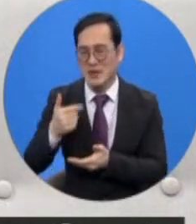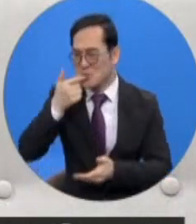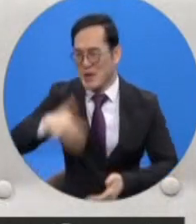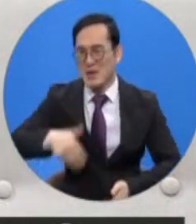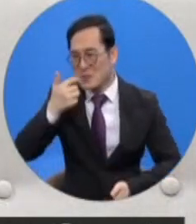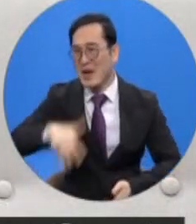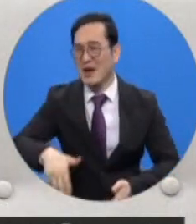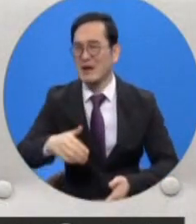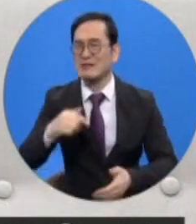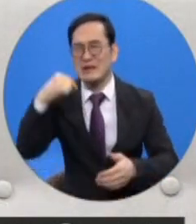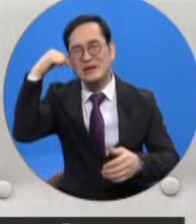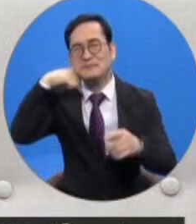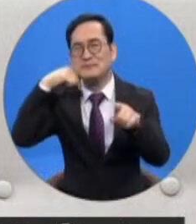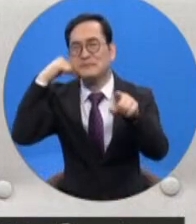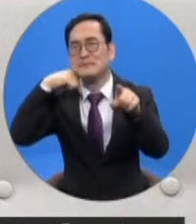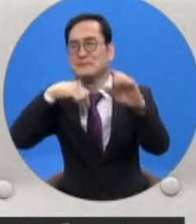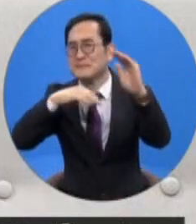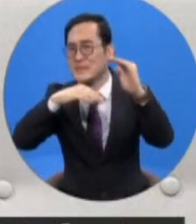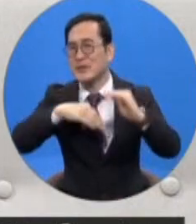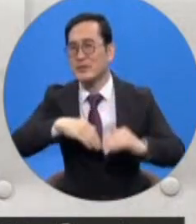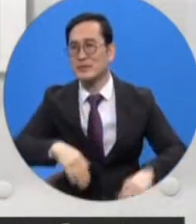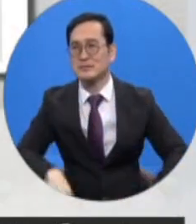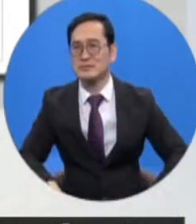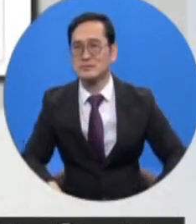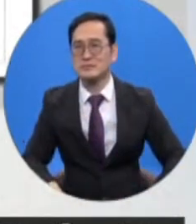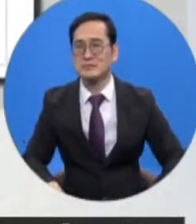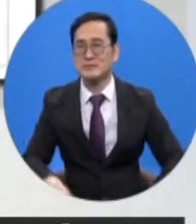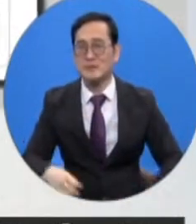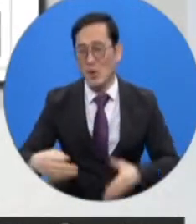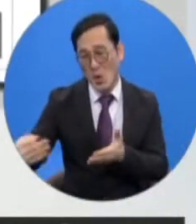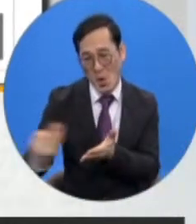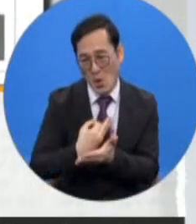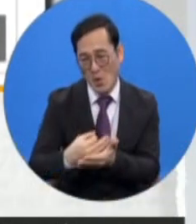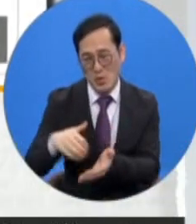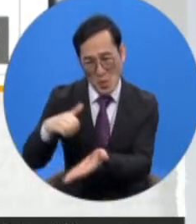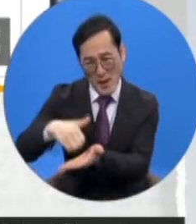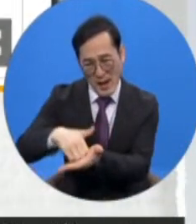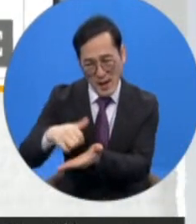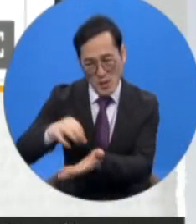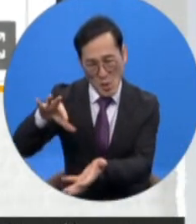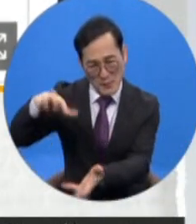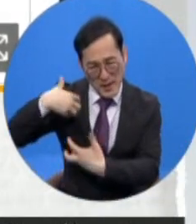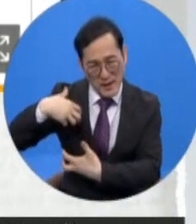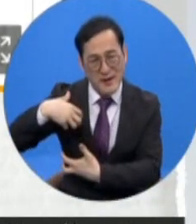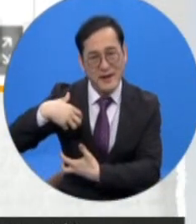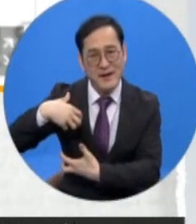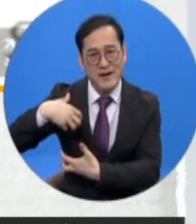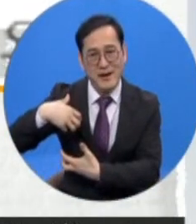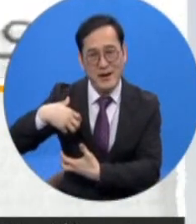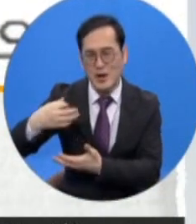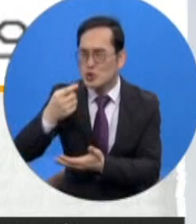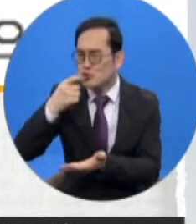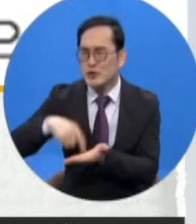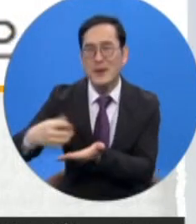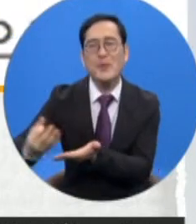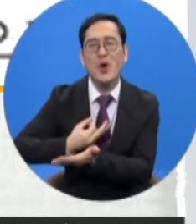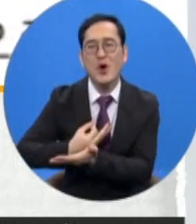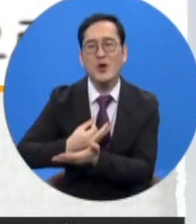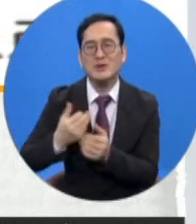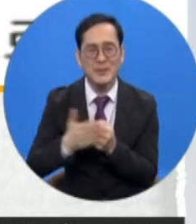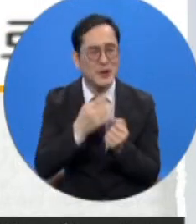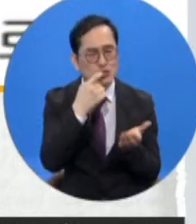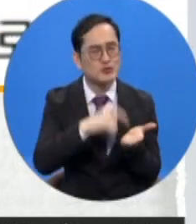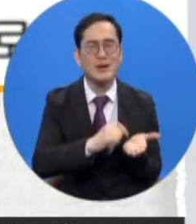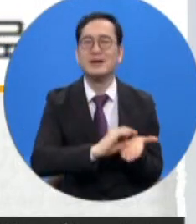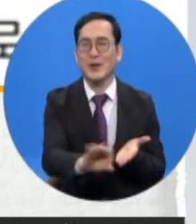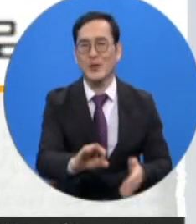아니겠습니까? 그다음에 쉽게 번 돈은 쉽게 쓰잖아요. 그래가지고 도박해가지고 쉽게 돈을 벌었으니까 쉽게 안 좋은 쪽에다가